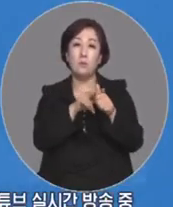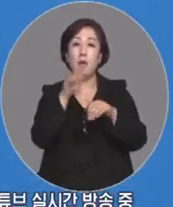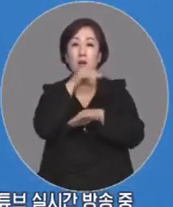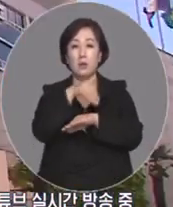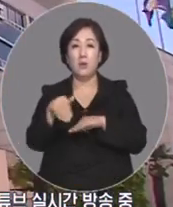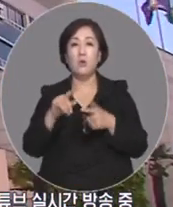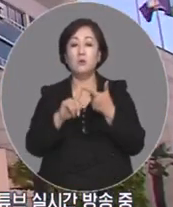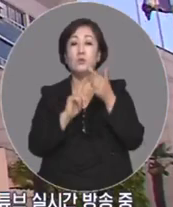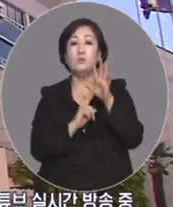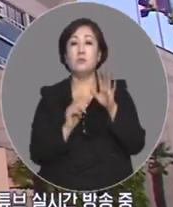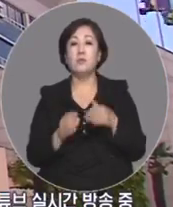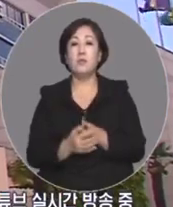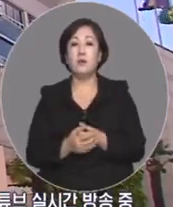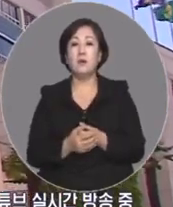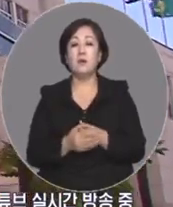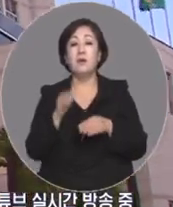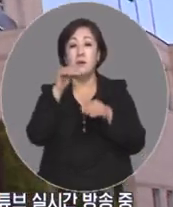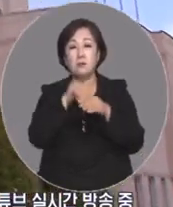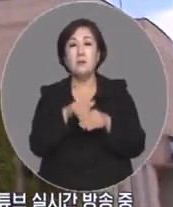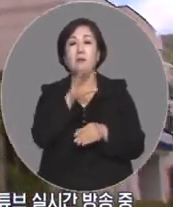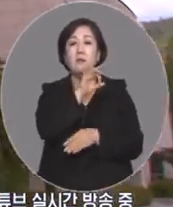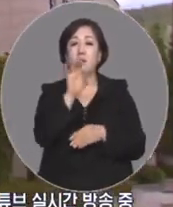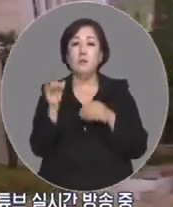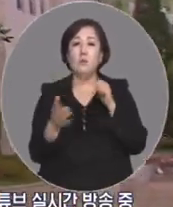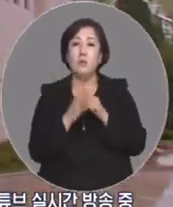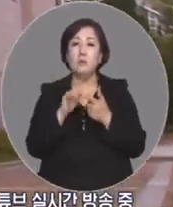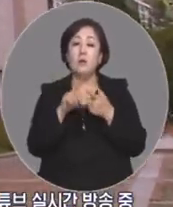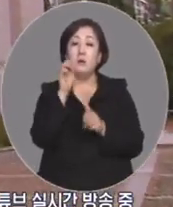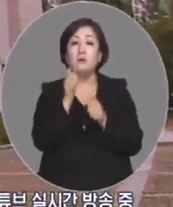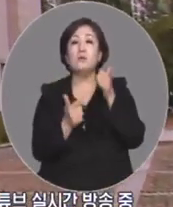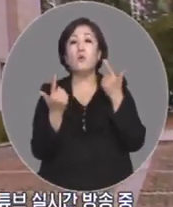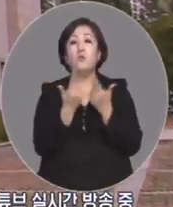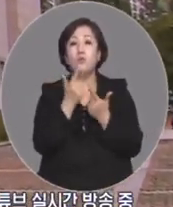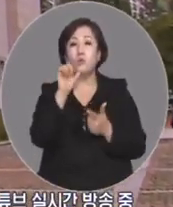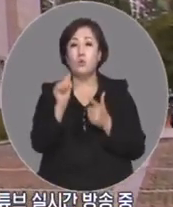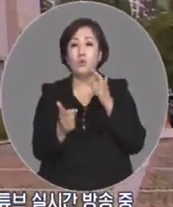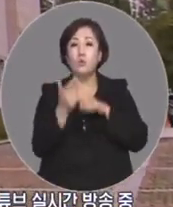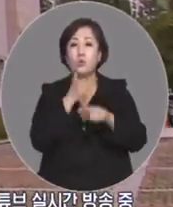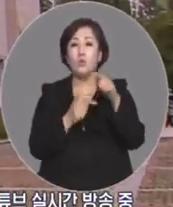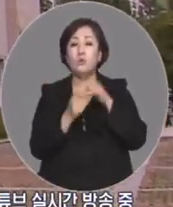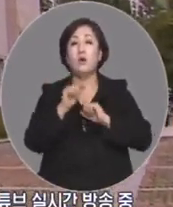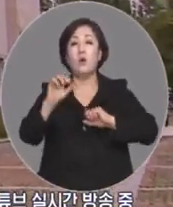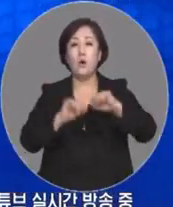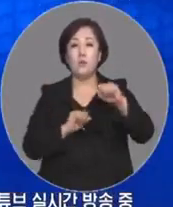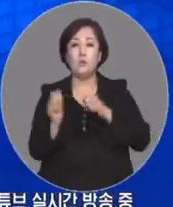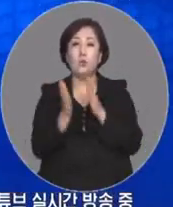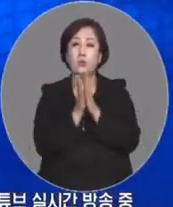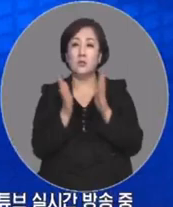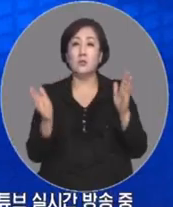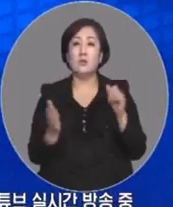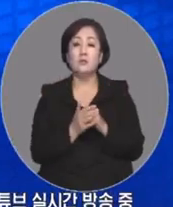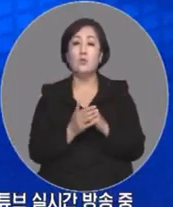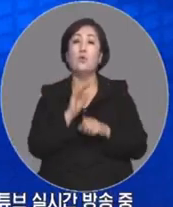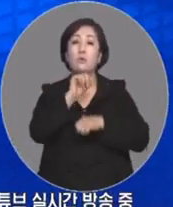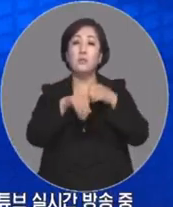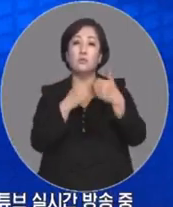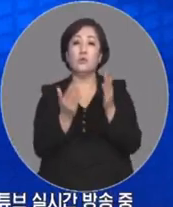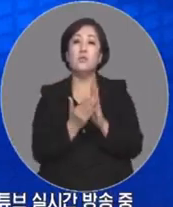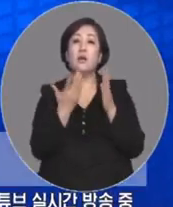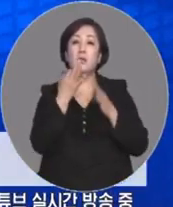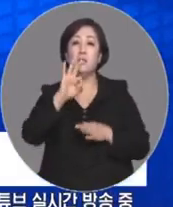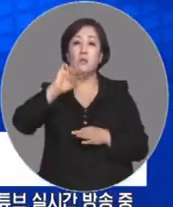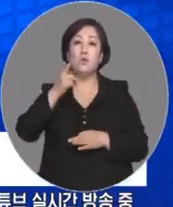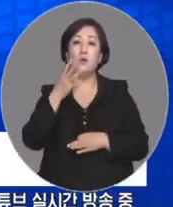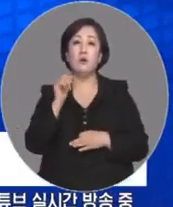있습니다. 선거 때마다 격전지로 꼽혔던 북구도 물밑기 싸움이 치열합니다. 민주당에선 이동권